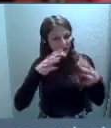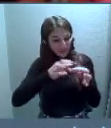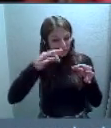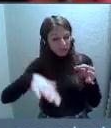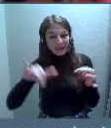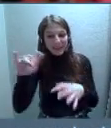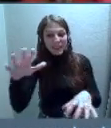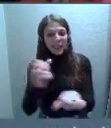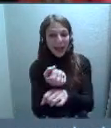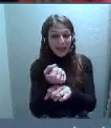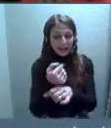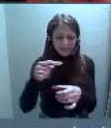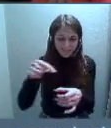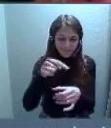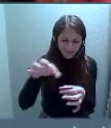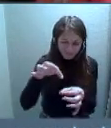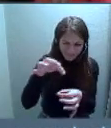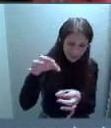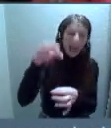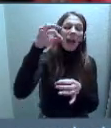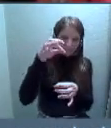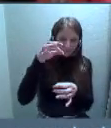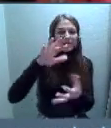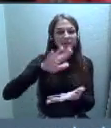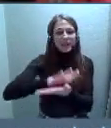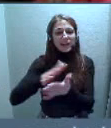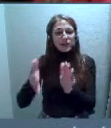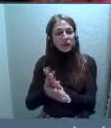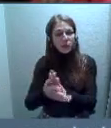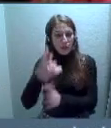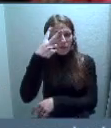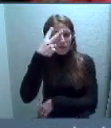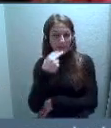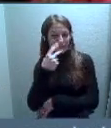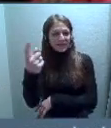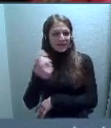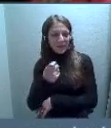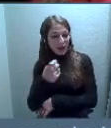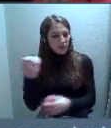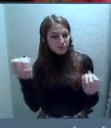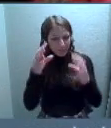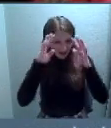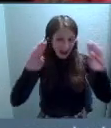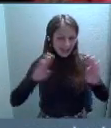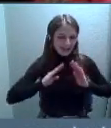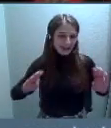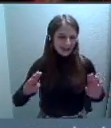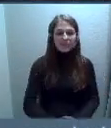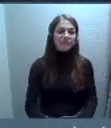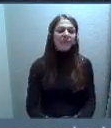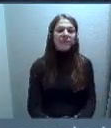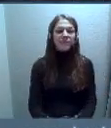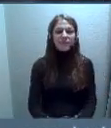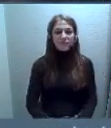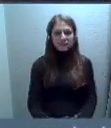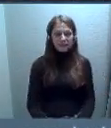vous voyez, je fais, voilà. Eh bien, c'est l'Association des aveugles et amblyopes d'Alsace-Lorraine. Bravo.